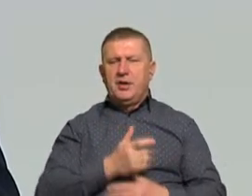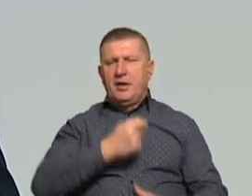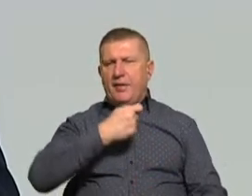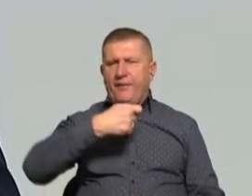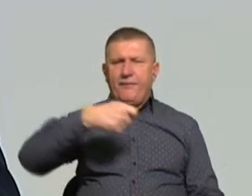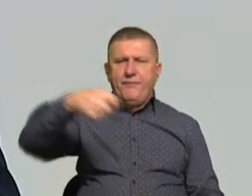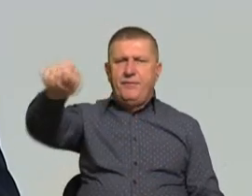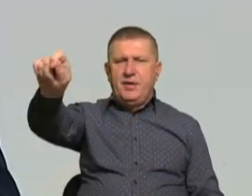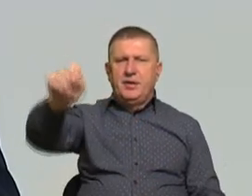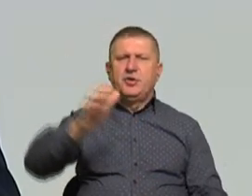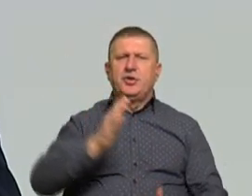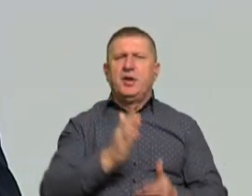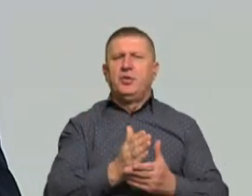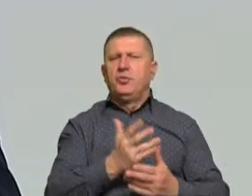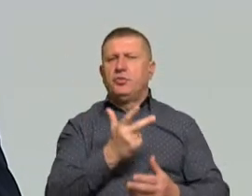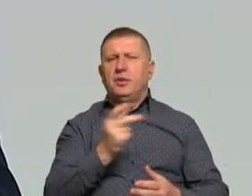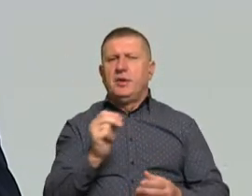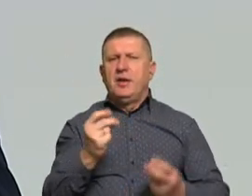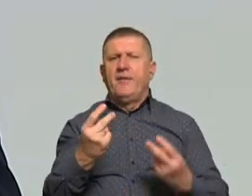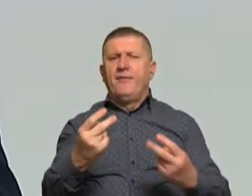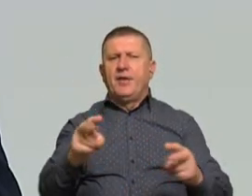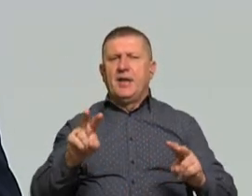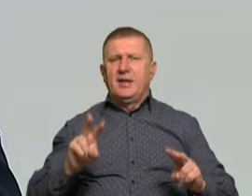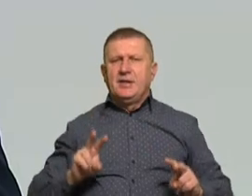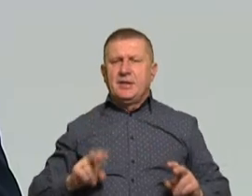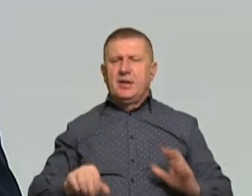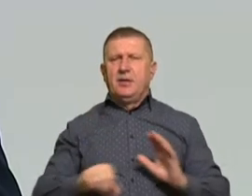najczęściej nie wraca do Bielska. Moim zdaniem